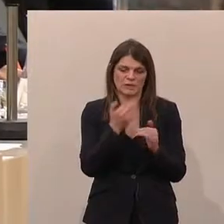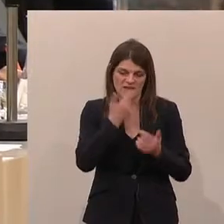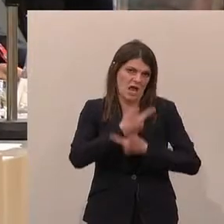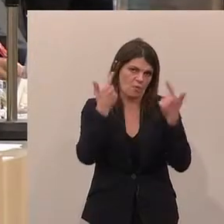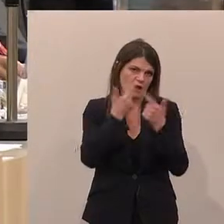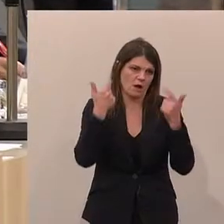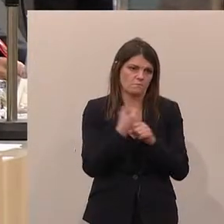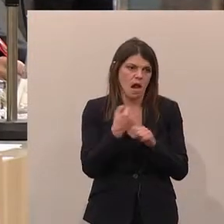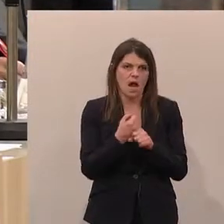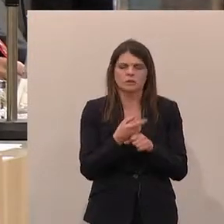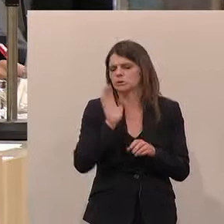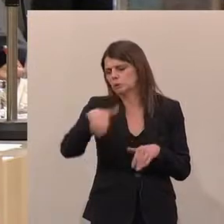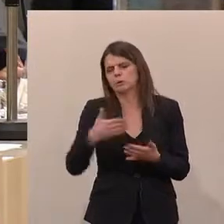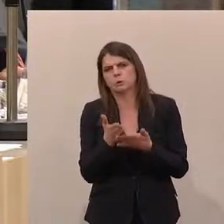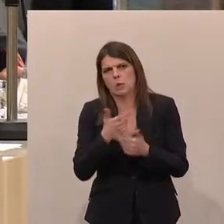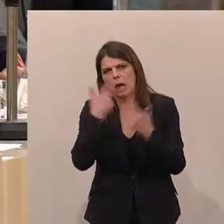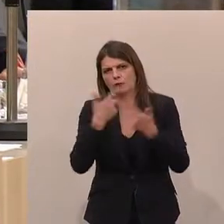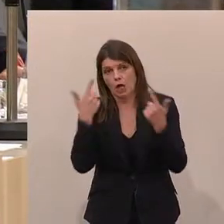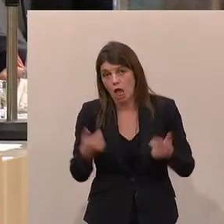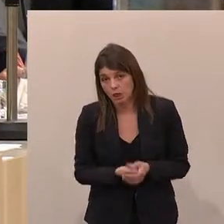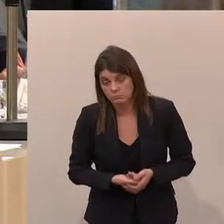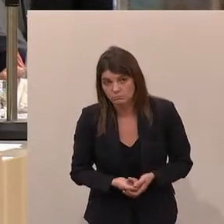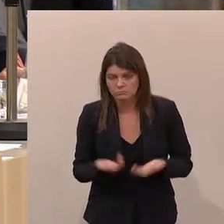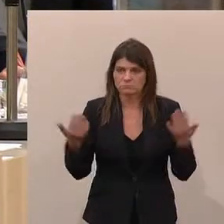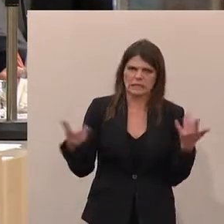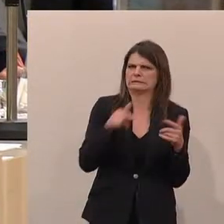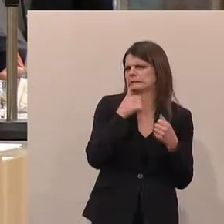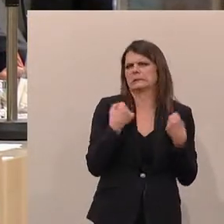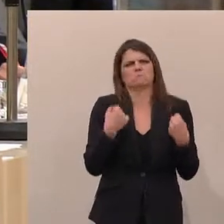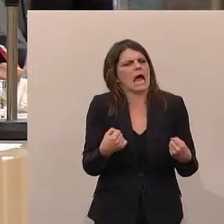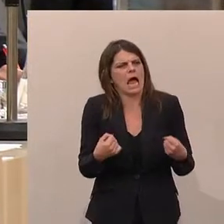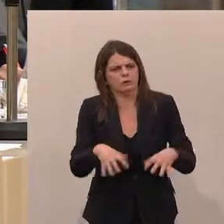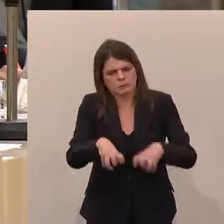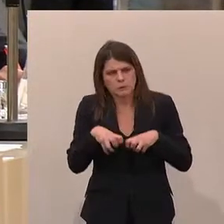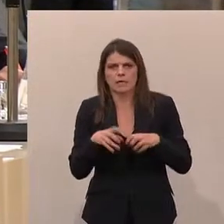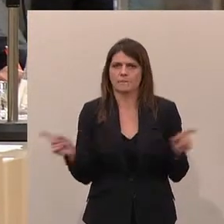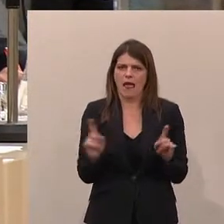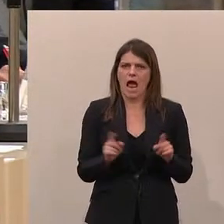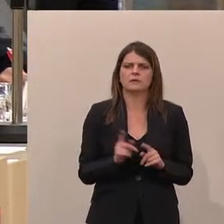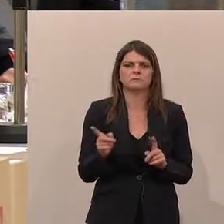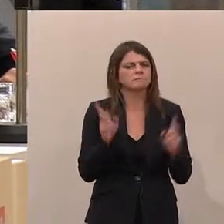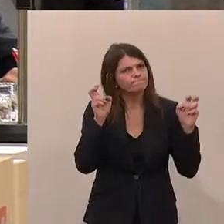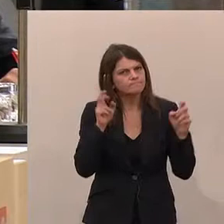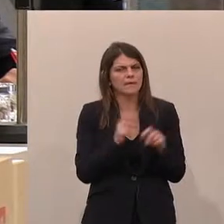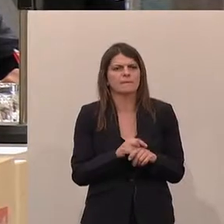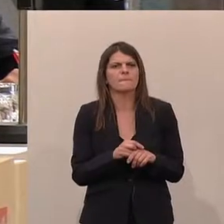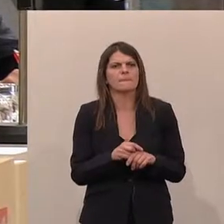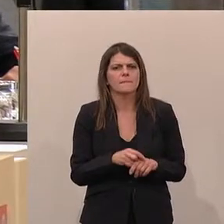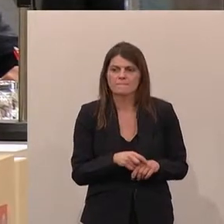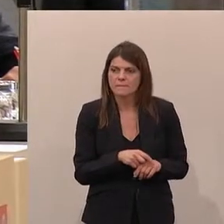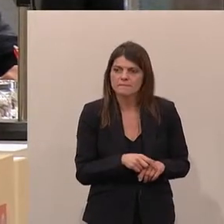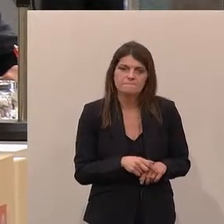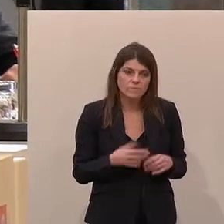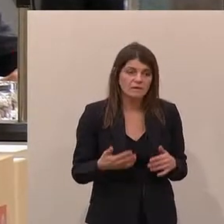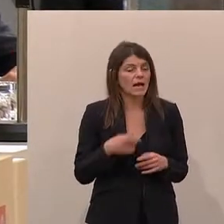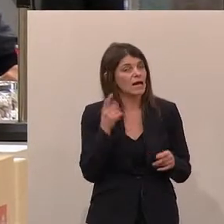will, was längst aufgeklärt ist, dass das keine Machtübernahme, sondern die Verfolgung eines dieser